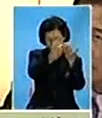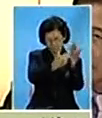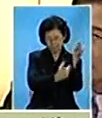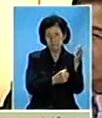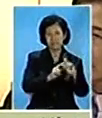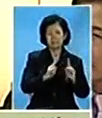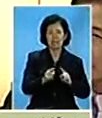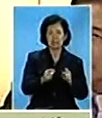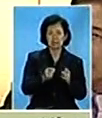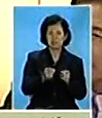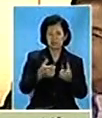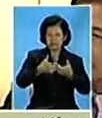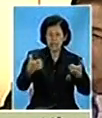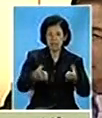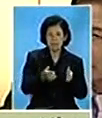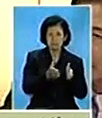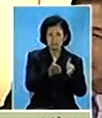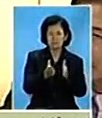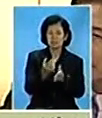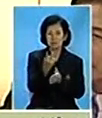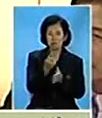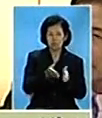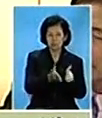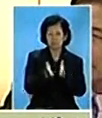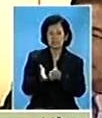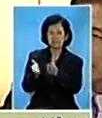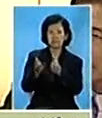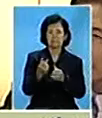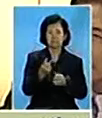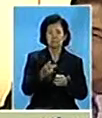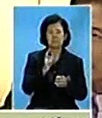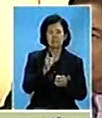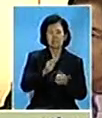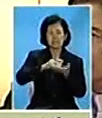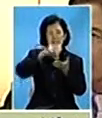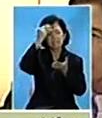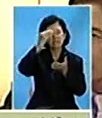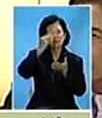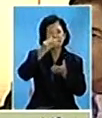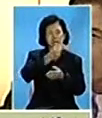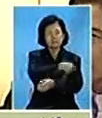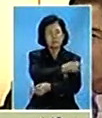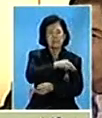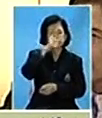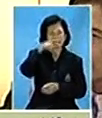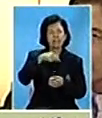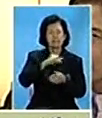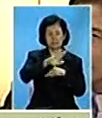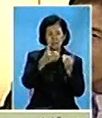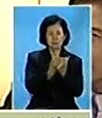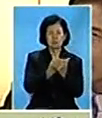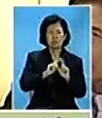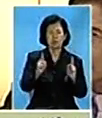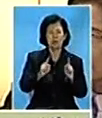ะแยกเป็น2สาขานะครับซึ่งมีความจริงๆแล้วก็เรียนการแพทย์แผนไทยทั้งหมดนะครับแต่การแพทย์แผนไทยประยุ